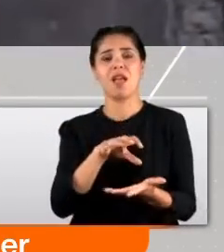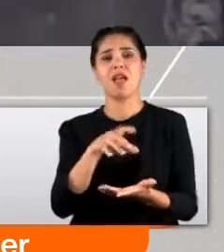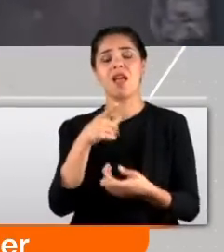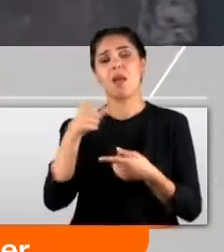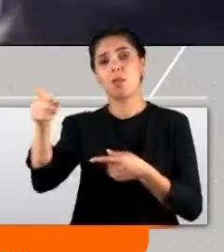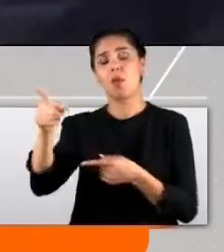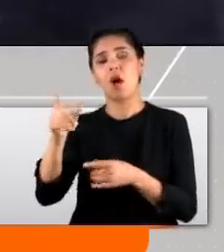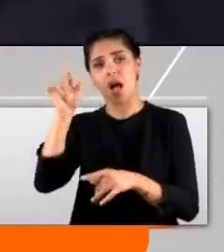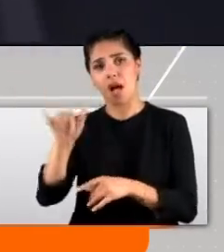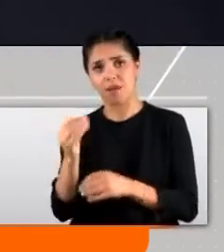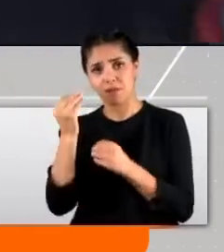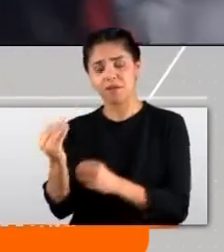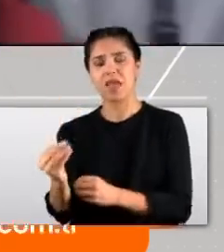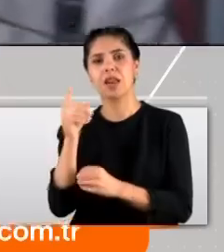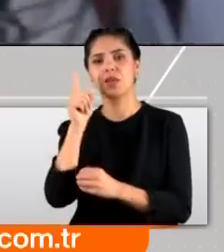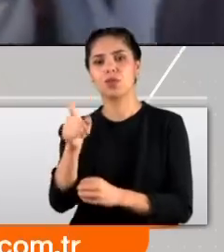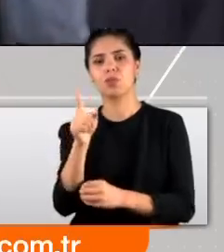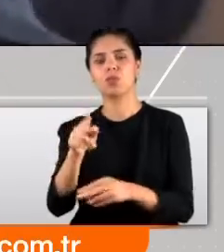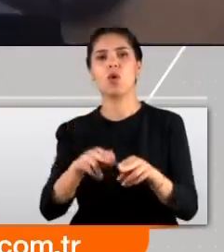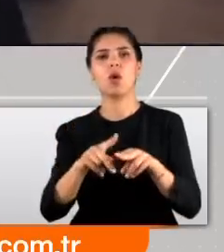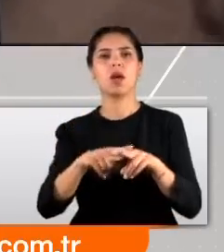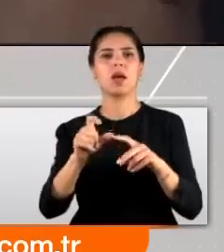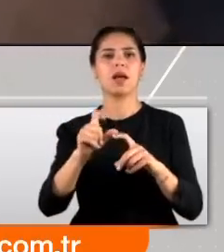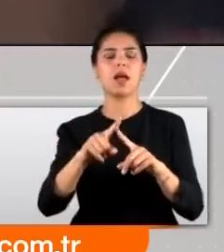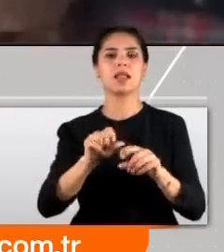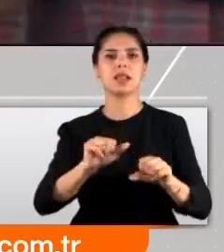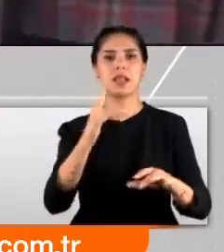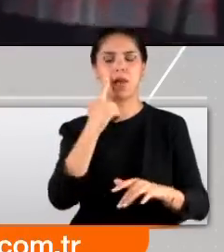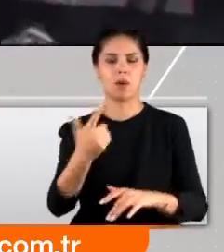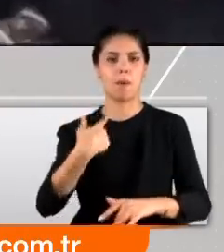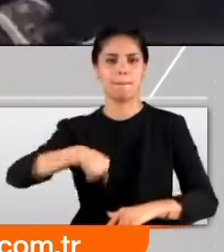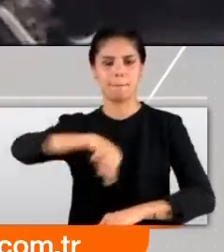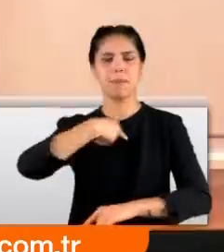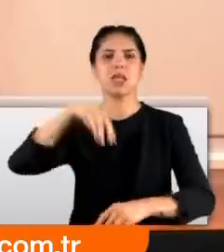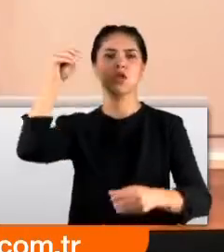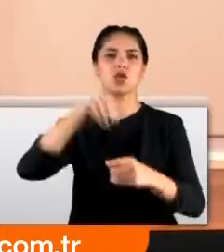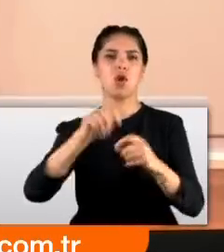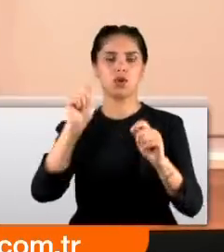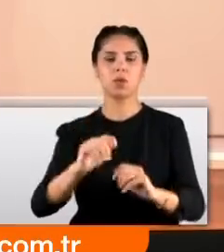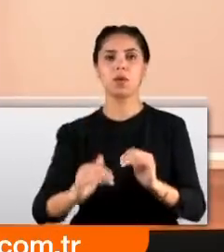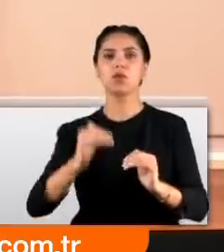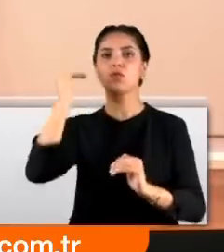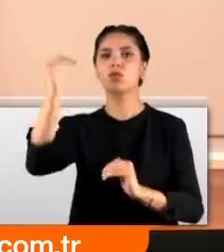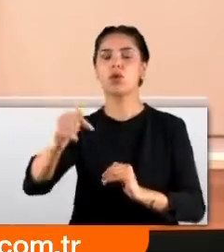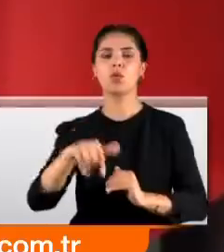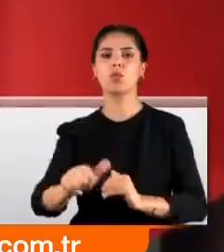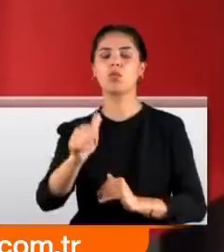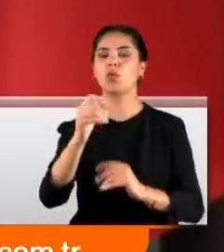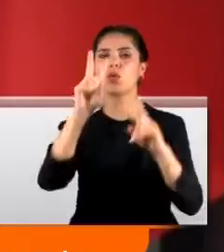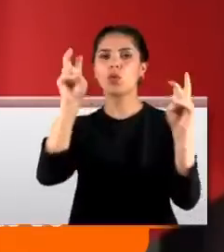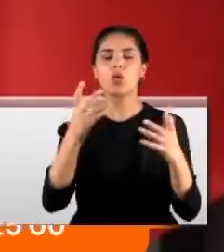görüldüğü işte bu kast sistemine biz son verdik. Sonra sözü bugüne